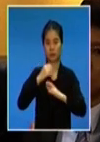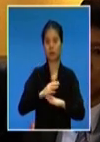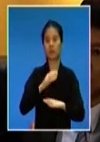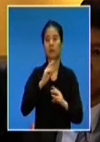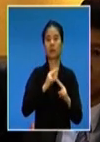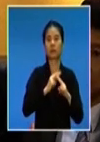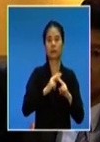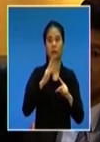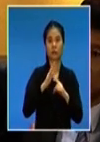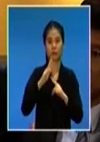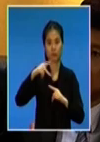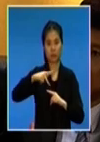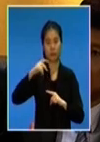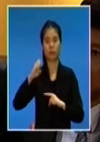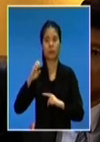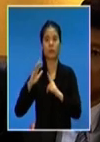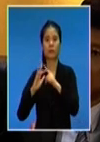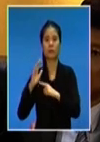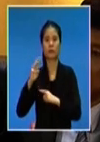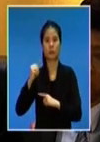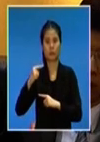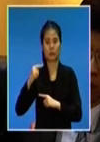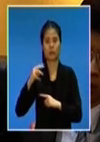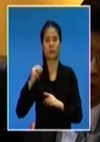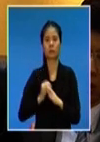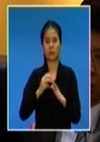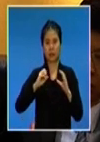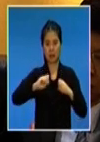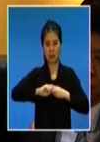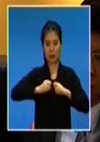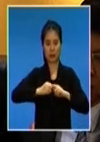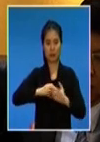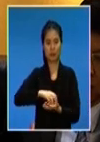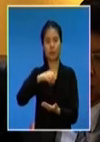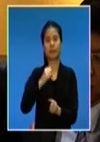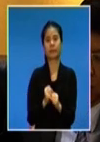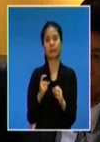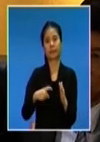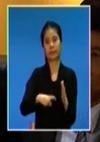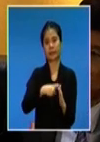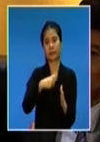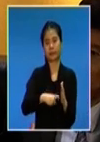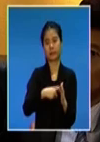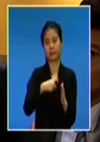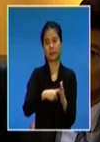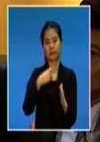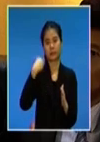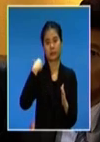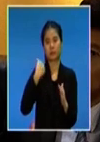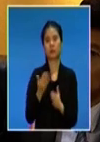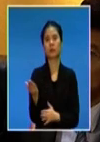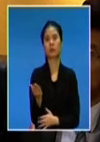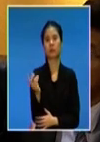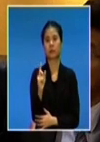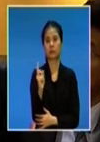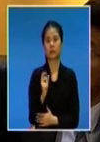งษ์ของท่านเพิ่มพงษ์เนี่ยคือศูนย์กลางของปัญหาที่ท่านเสนอขึ้นมาเมื่อกี้ตกอยู่สองประเด็นผมไปขอท่าน